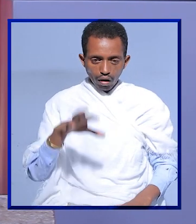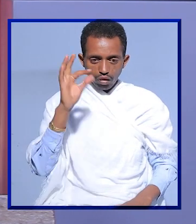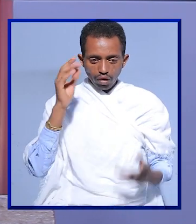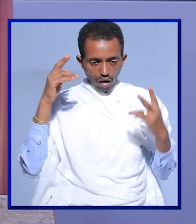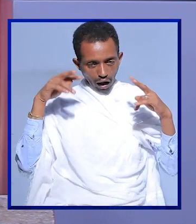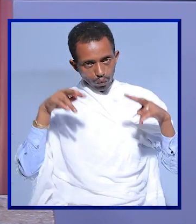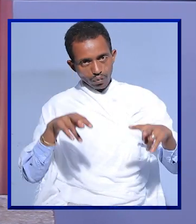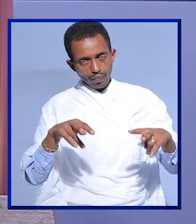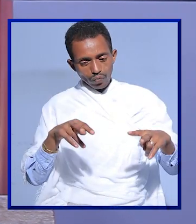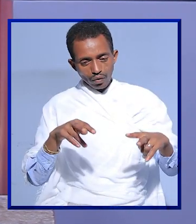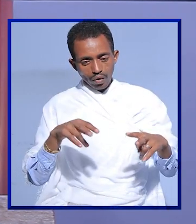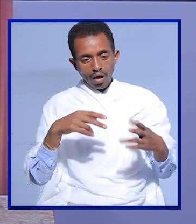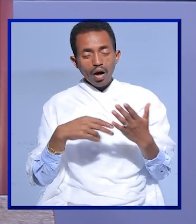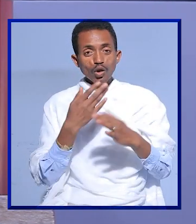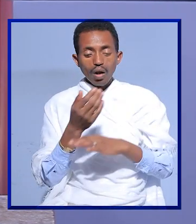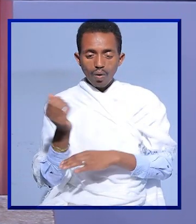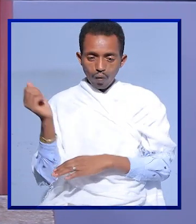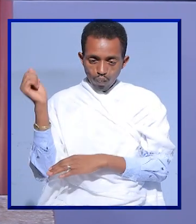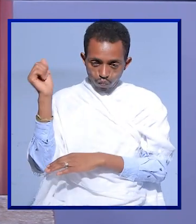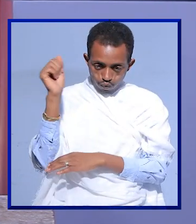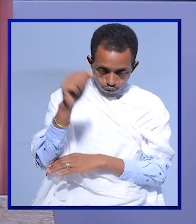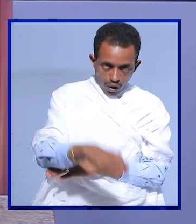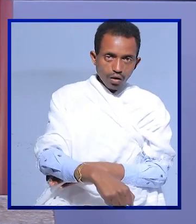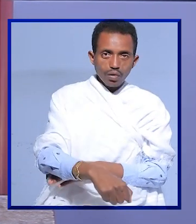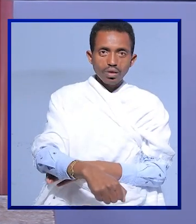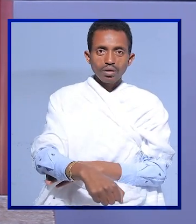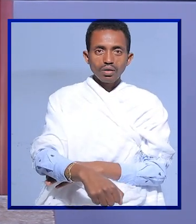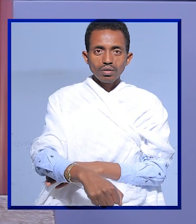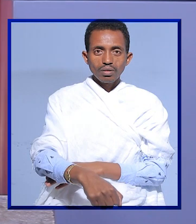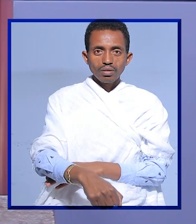እንዲሁም ደግሞ ወርቀው ሰገዱለት ይላል ቃሉ።